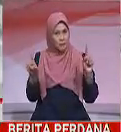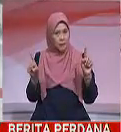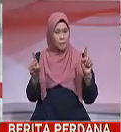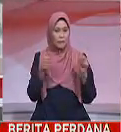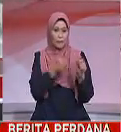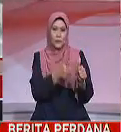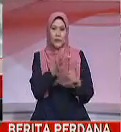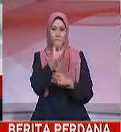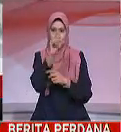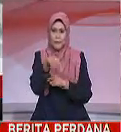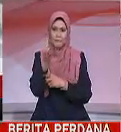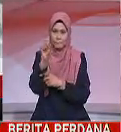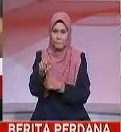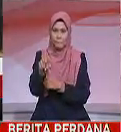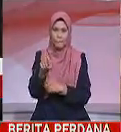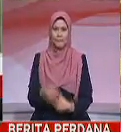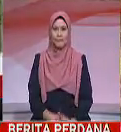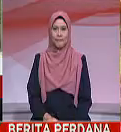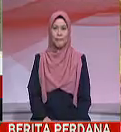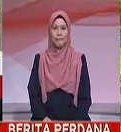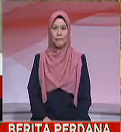perlu dipraktikkan.